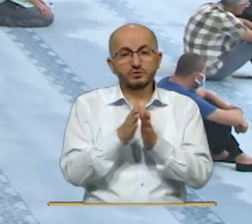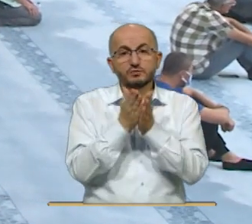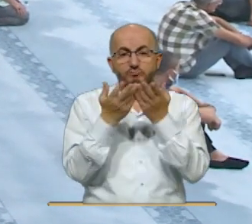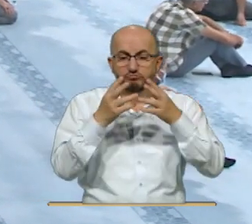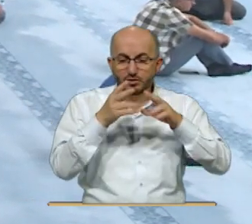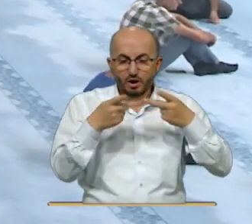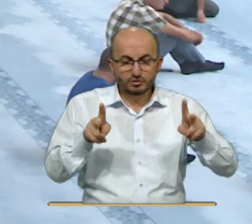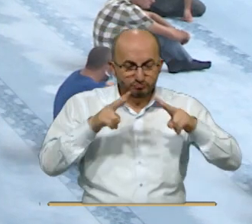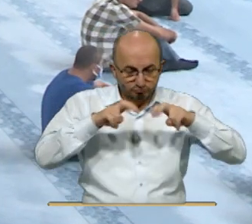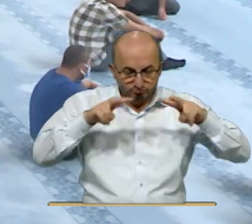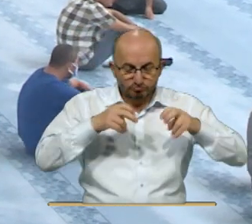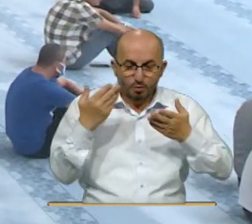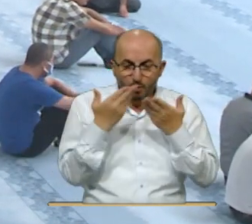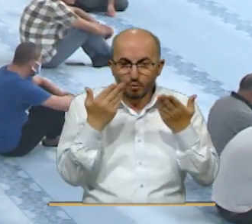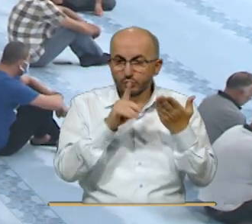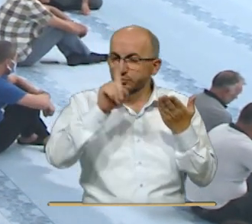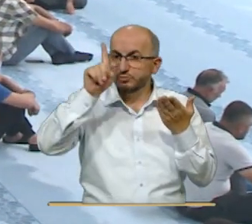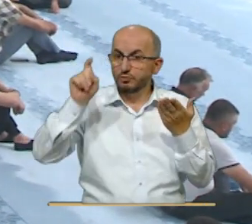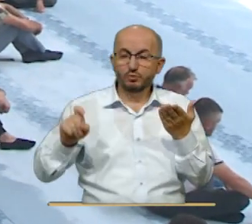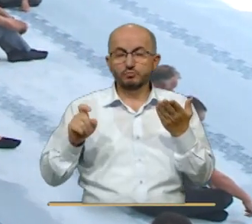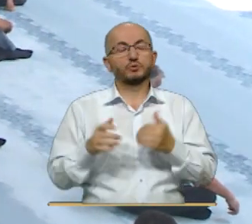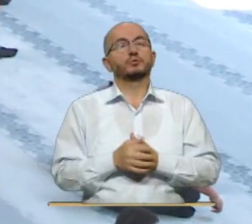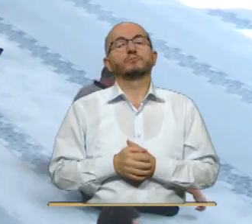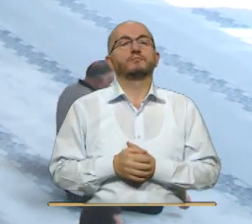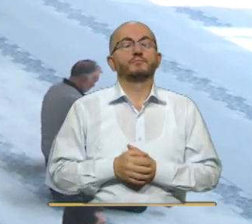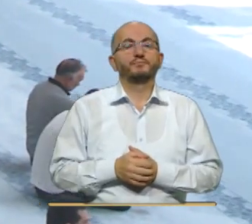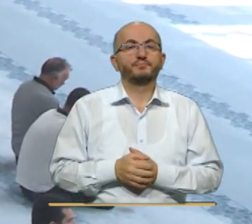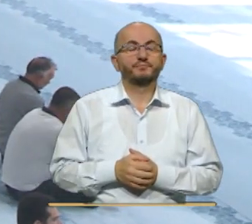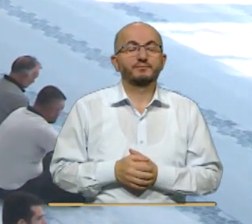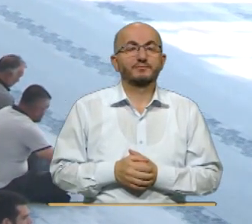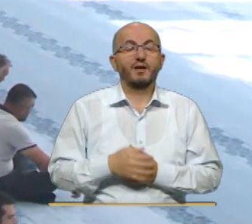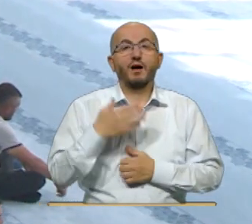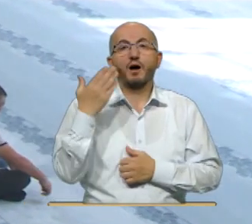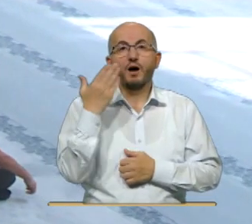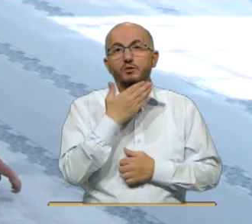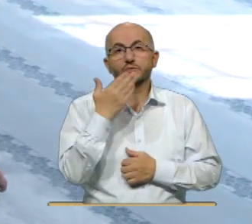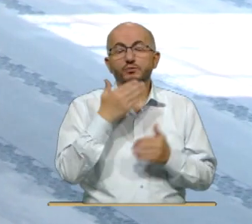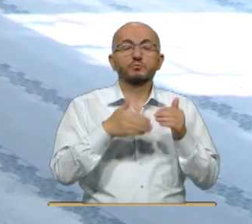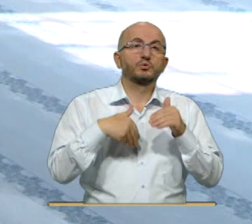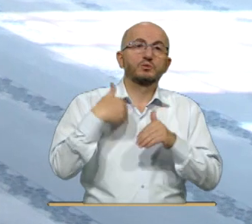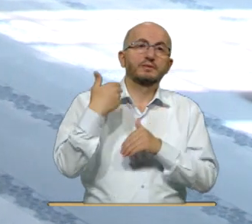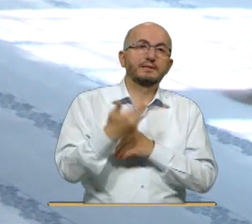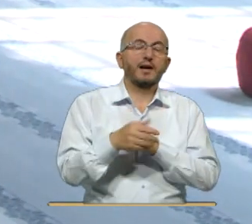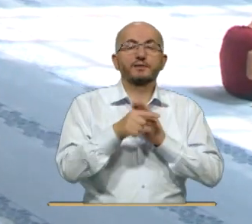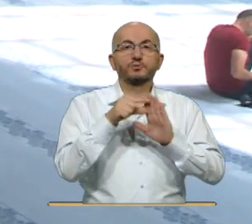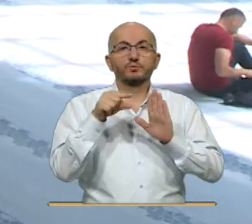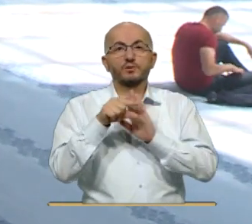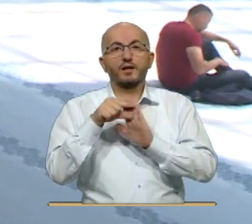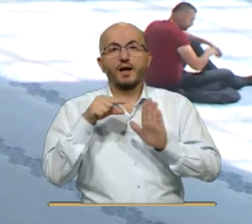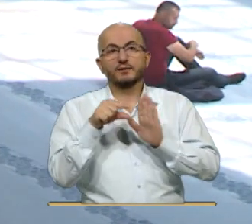okuyor muyuz? Meallere açıp bakıyor muyuz? Ve okuduğumuz diğer sureler,